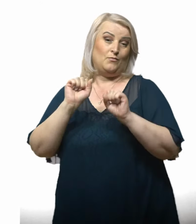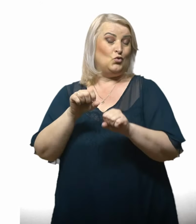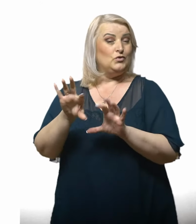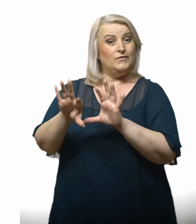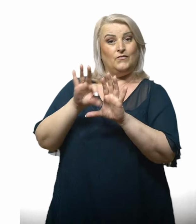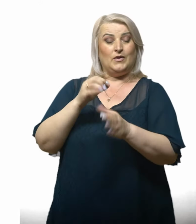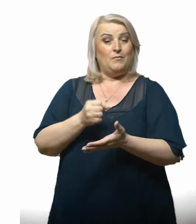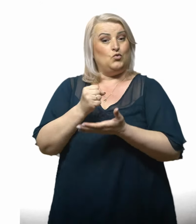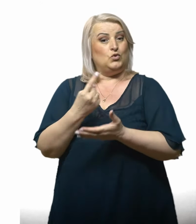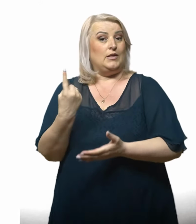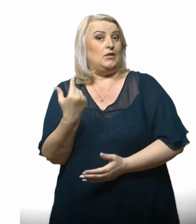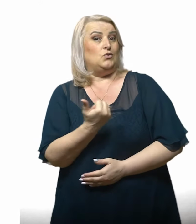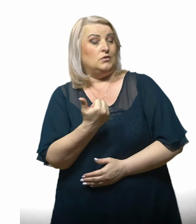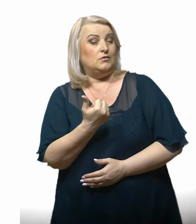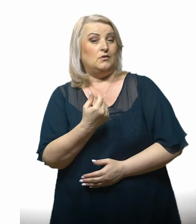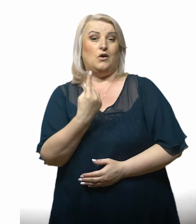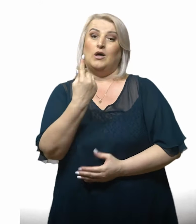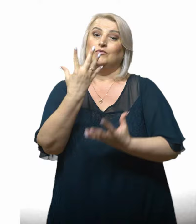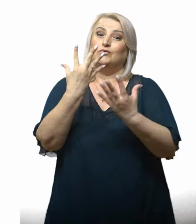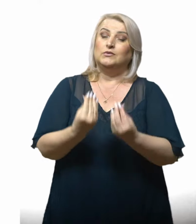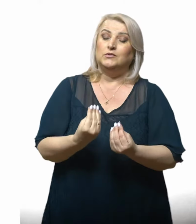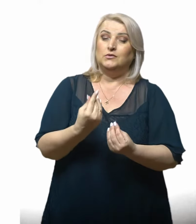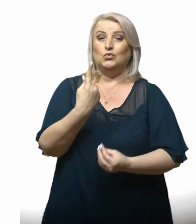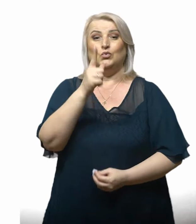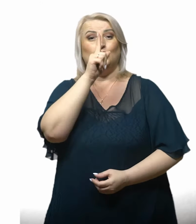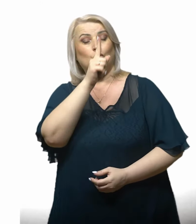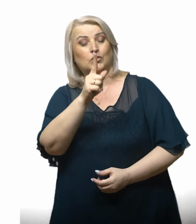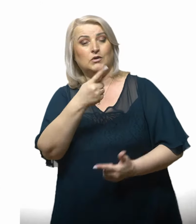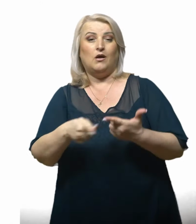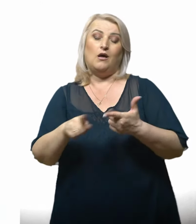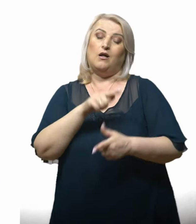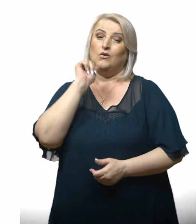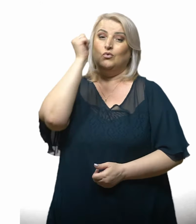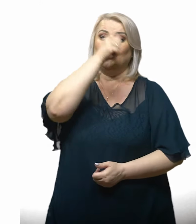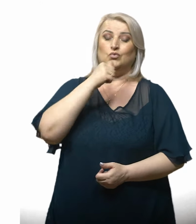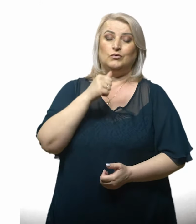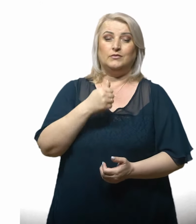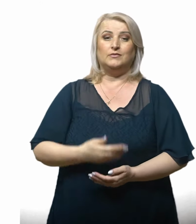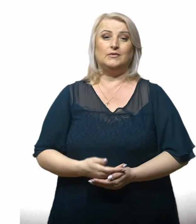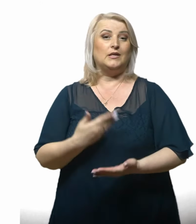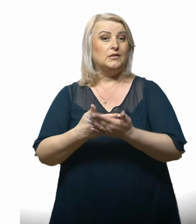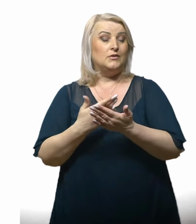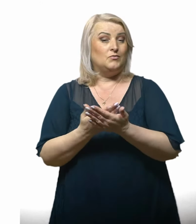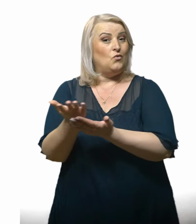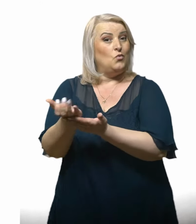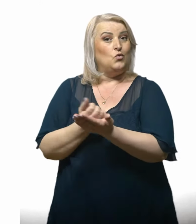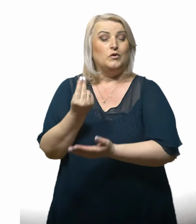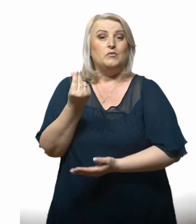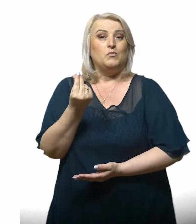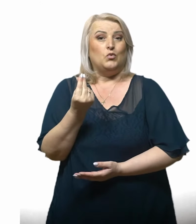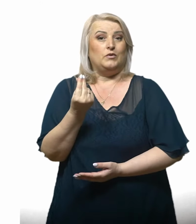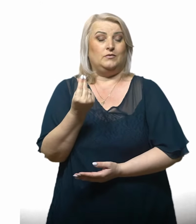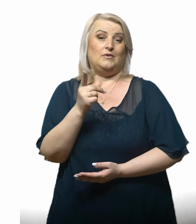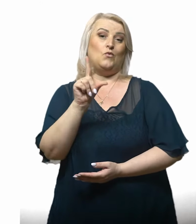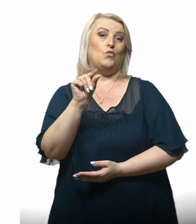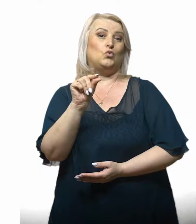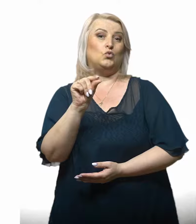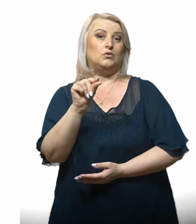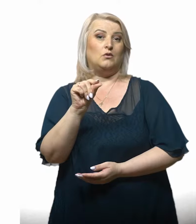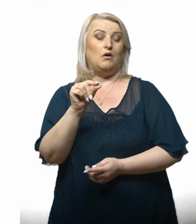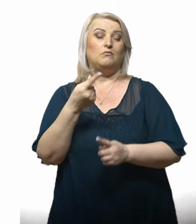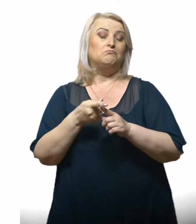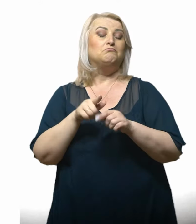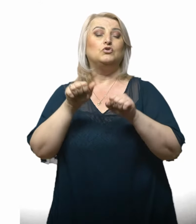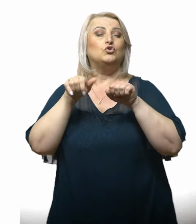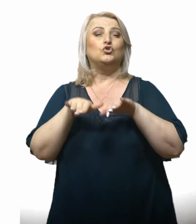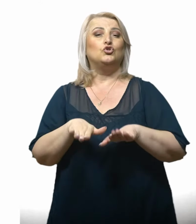un buget săptămânal, zilnic, lunar sau anual. De exemplu, vei primi o sumă de bani într-o zi de luni și este